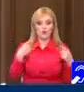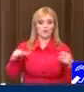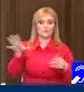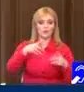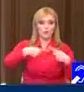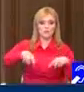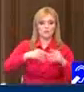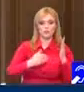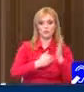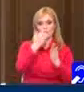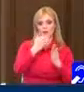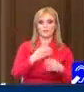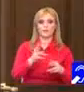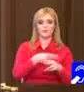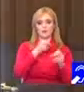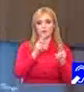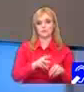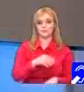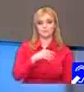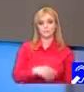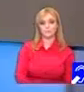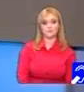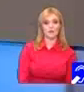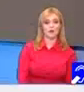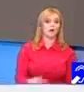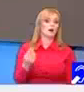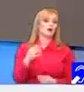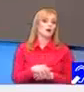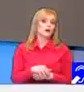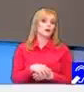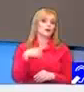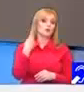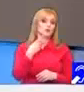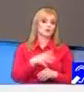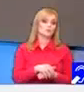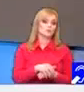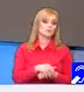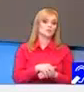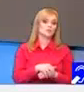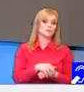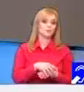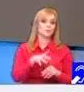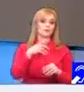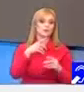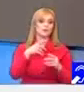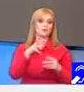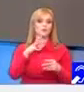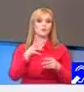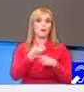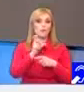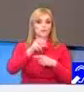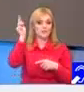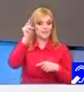Consiliul Suprem de Securitate. A jucat rolul funcționarului electoral, dar și pe cel al alegătorului. Mai